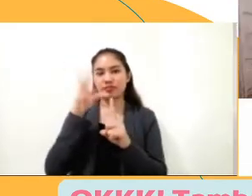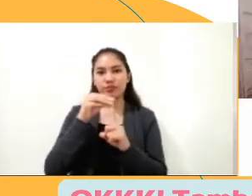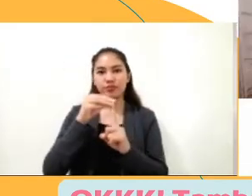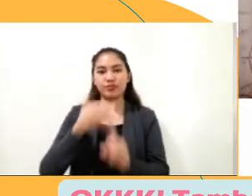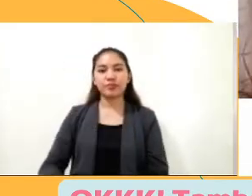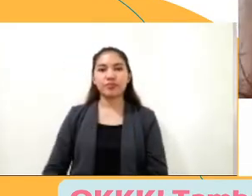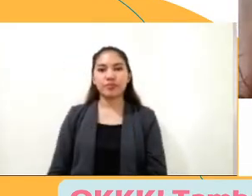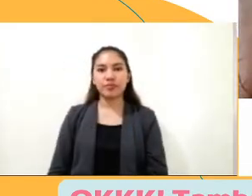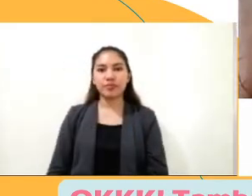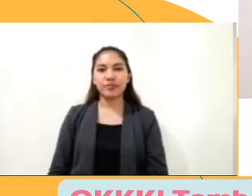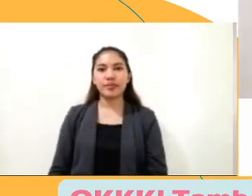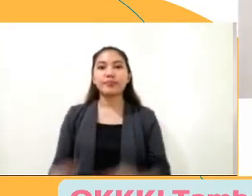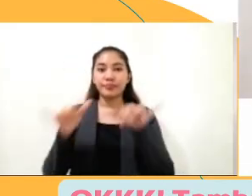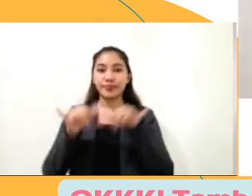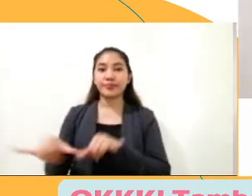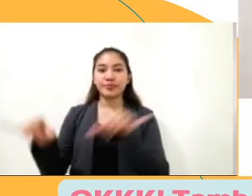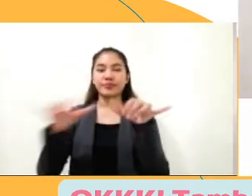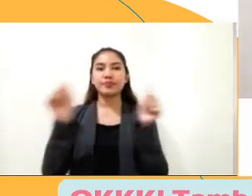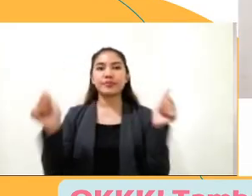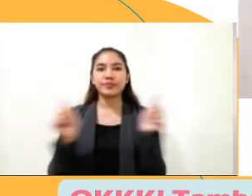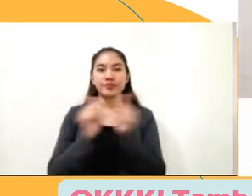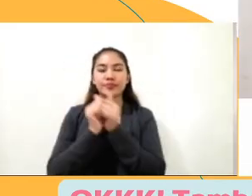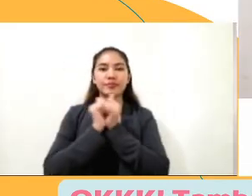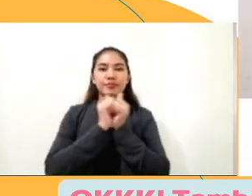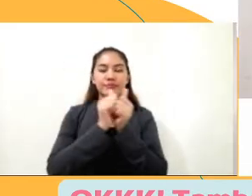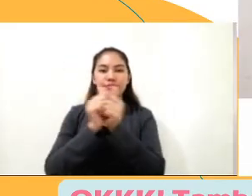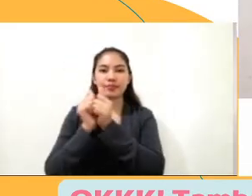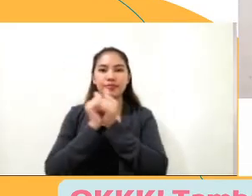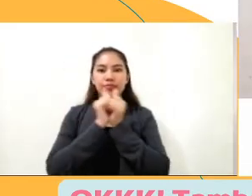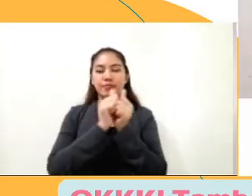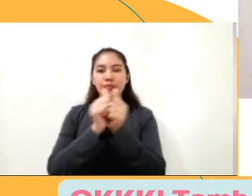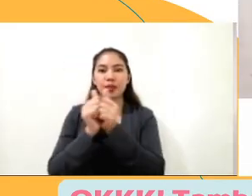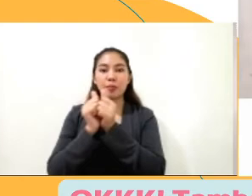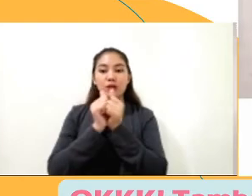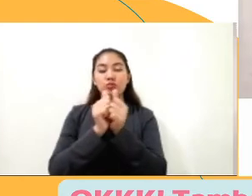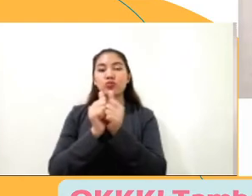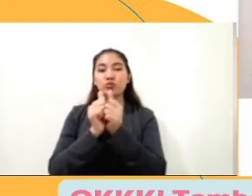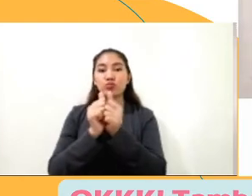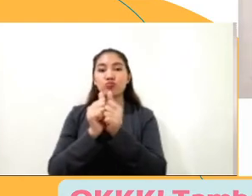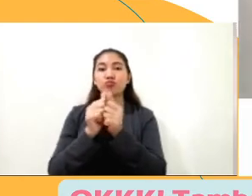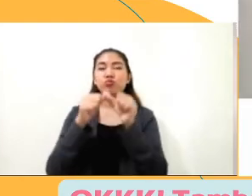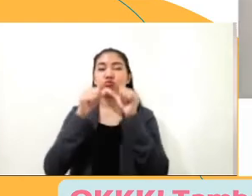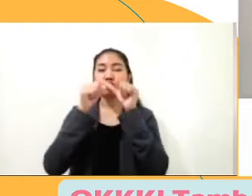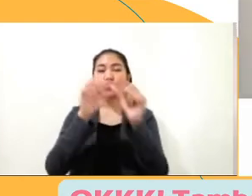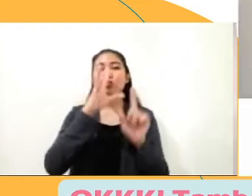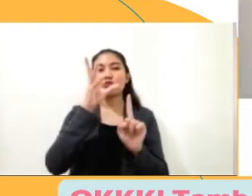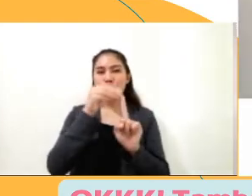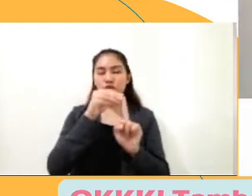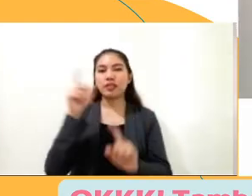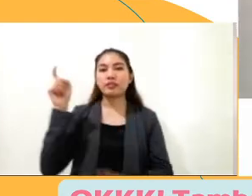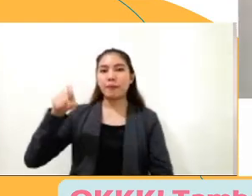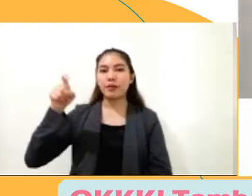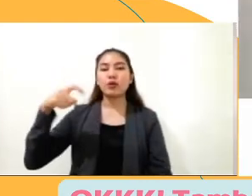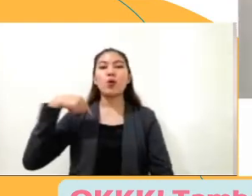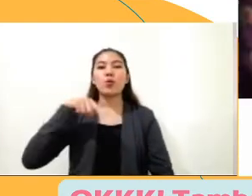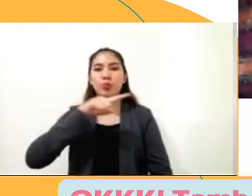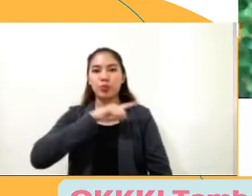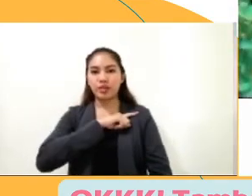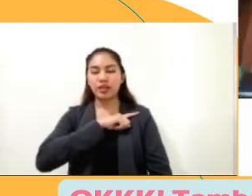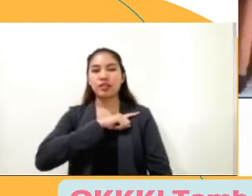Kaya sama-sama tayo upang hindi ito mawala. Nararapat na lagi natin itong